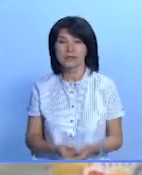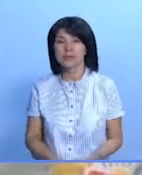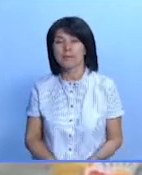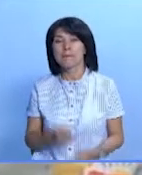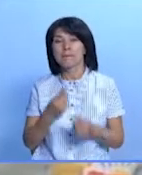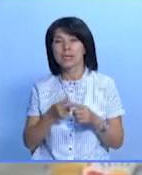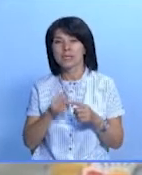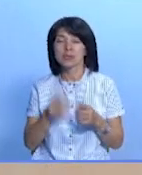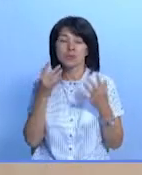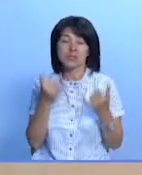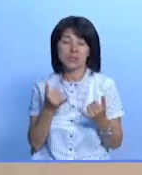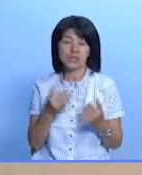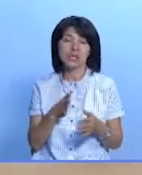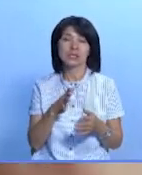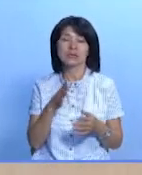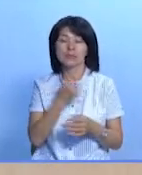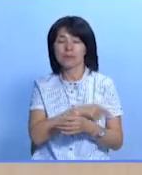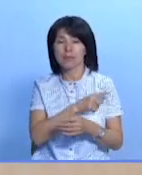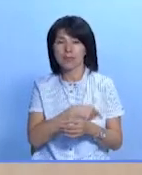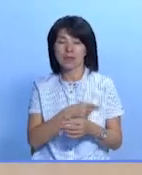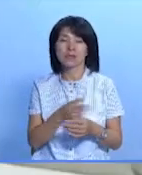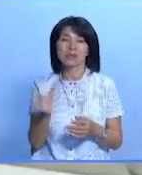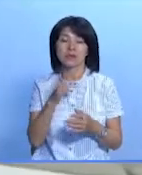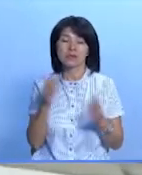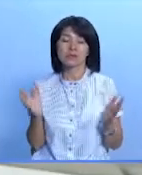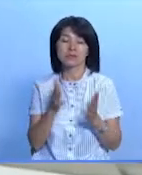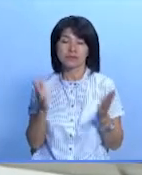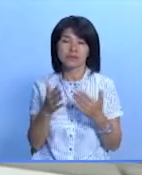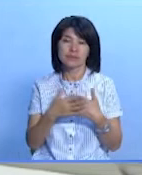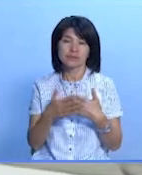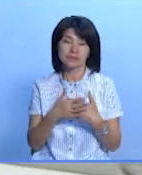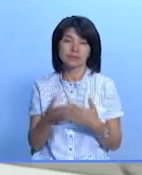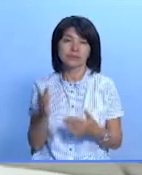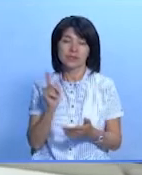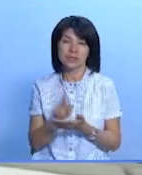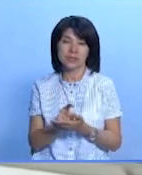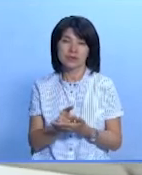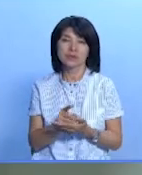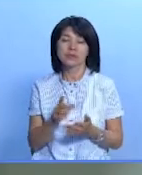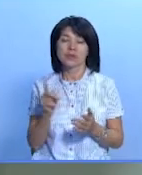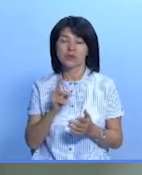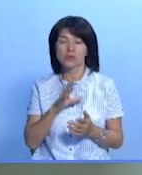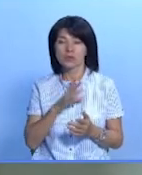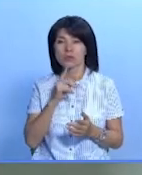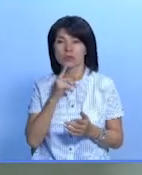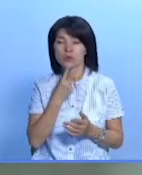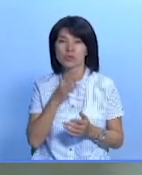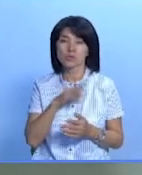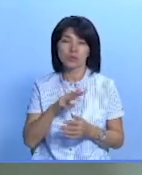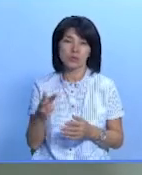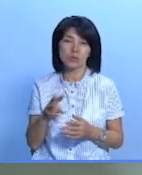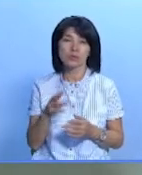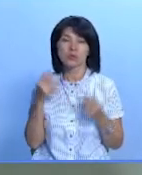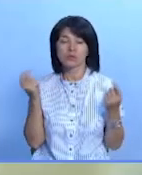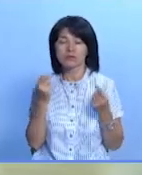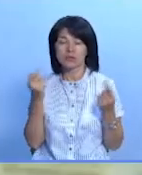Сондықтан аурухана мен дәріханадағы кезекті бір қараңыз. Жақыныңа жанашыр болатын шақта жақынымызды өзіміз ауыртып алмайық. Елдегі қиын кезеңде жарыса той домалақ